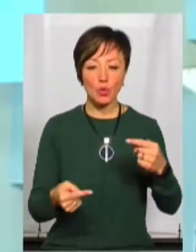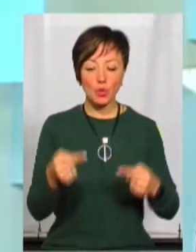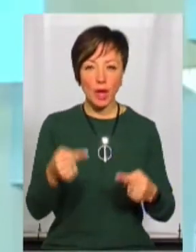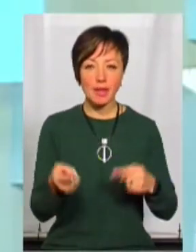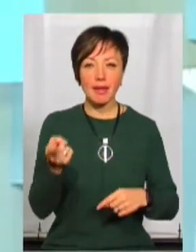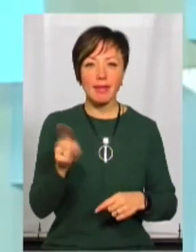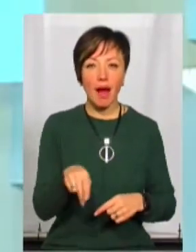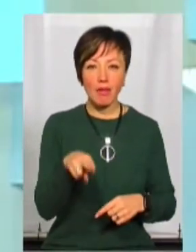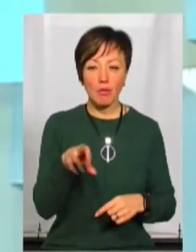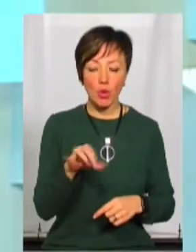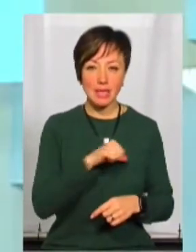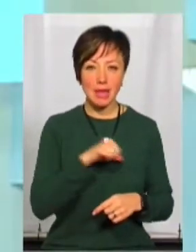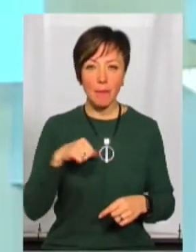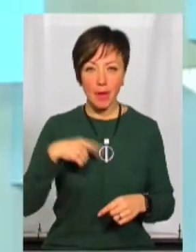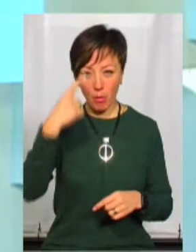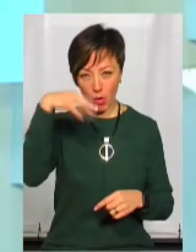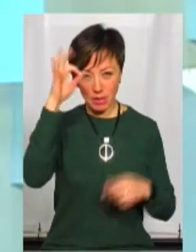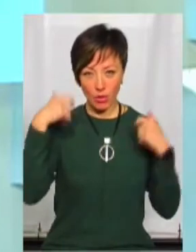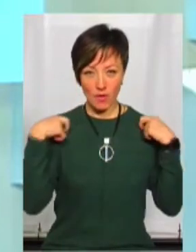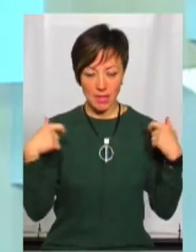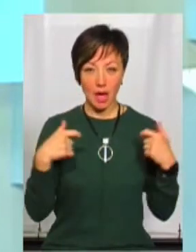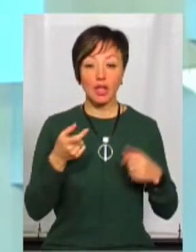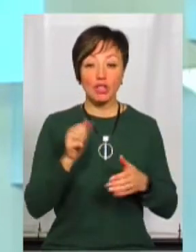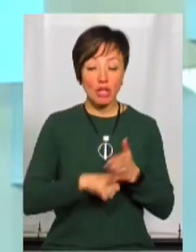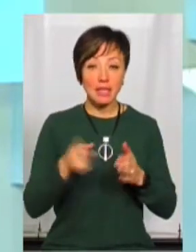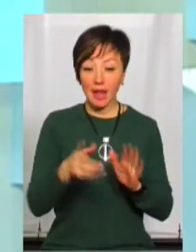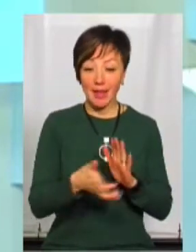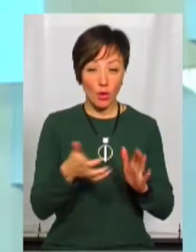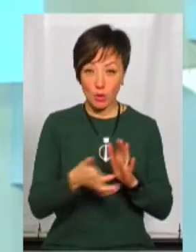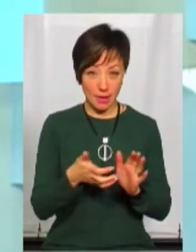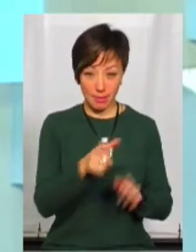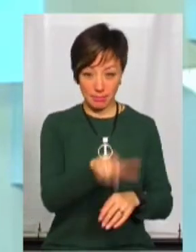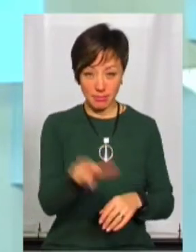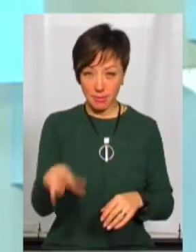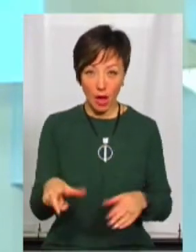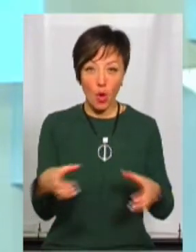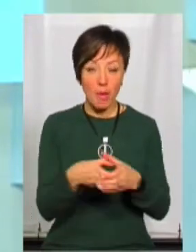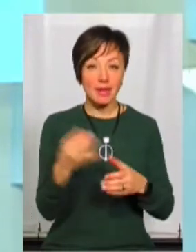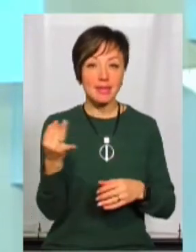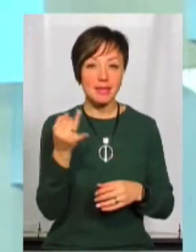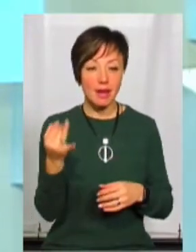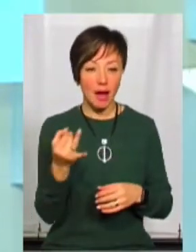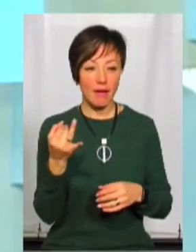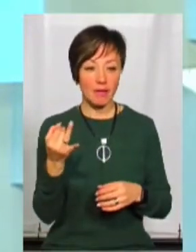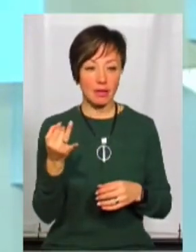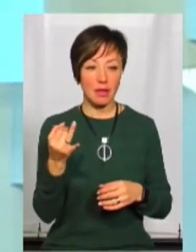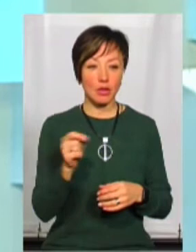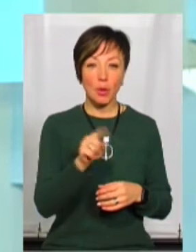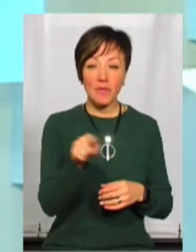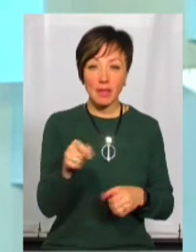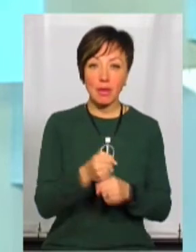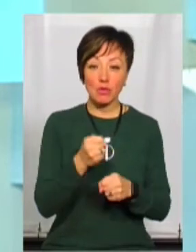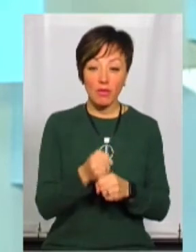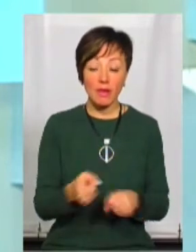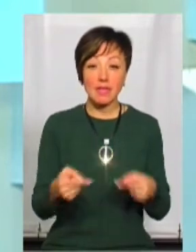навіть по самих поліцейських офіцерах громади. Через те, що їх недостатня кількість, громада зацікавлена, щоб він